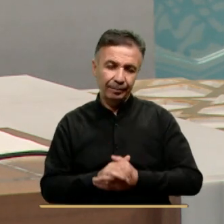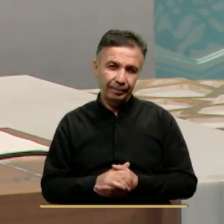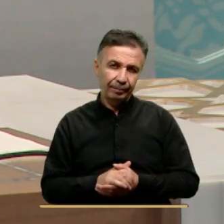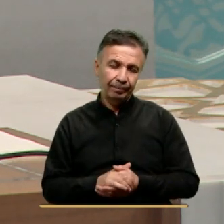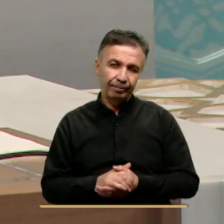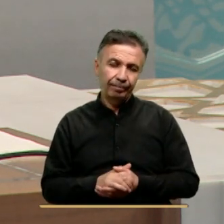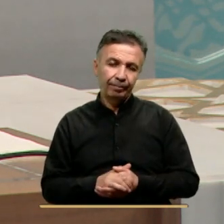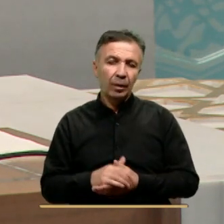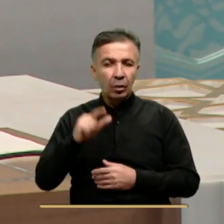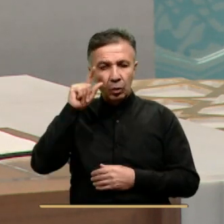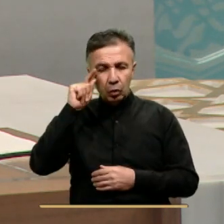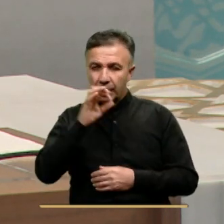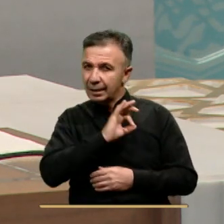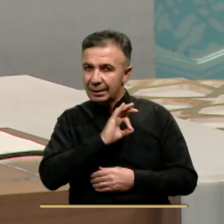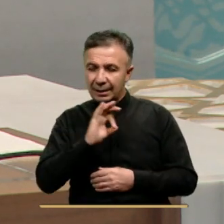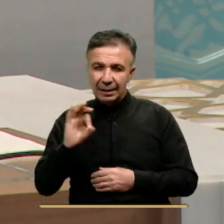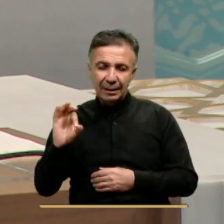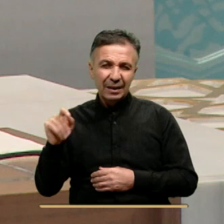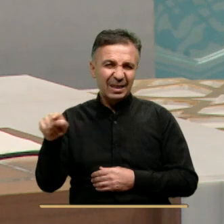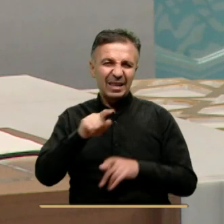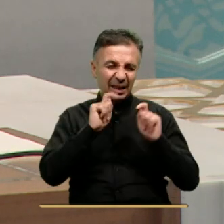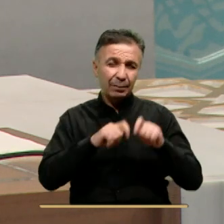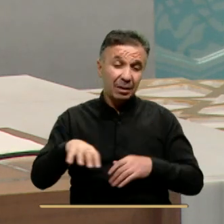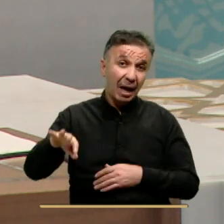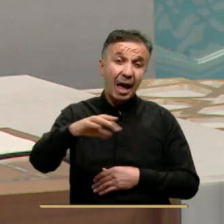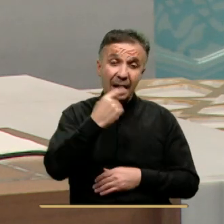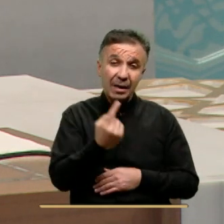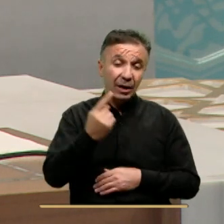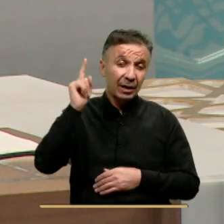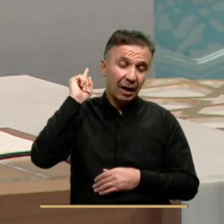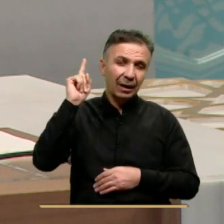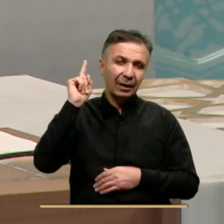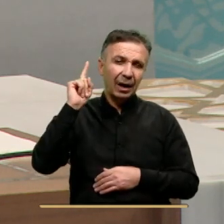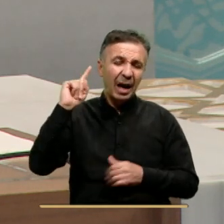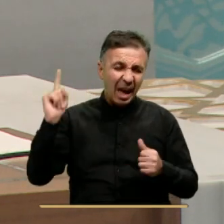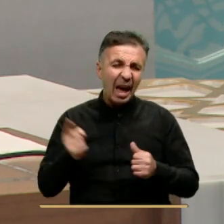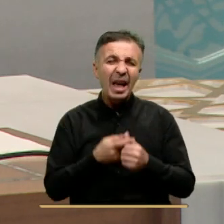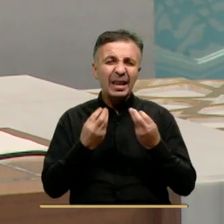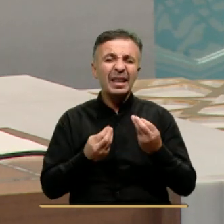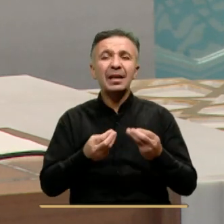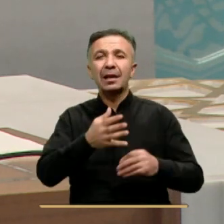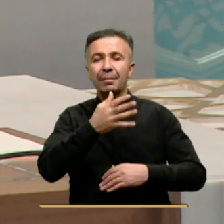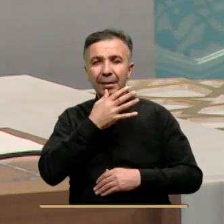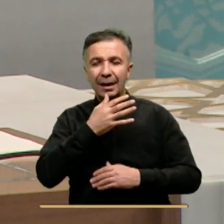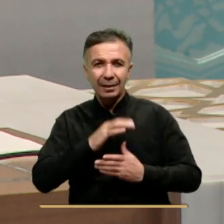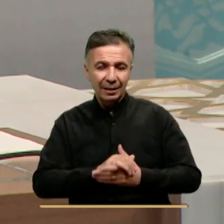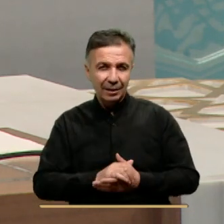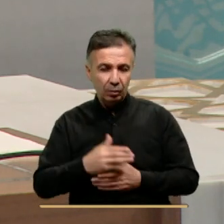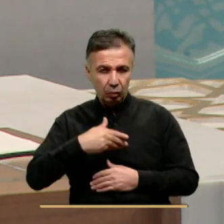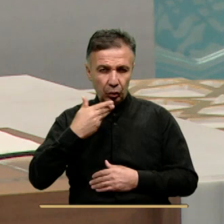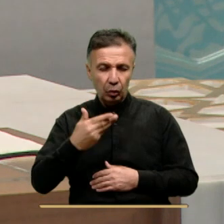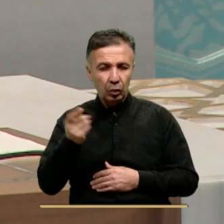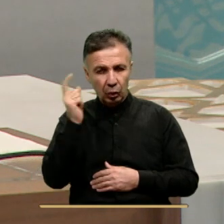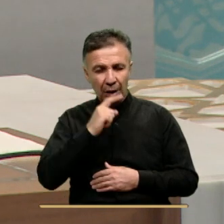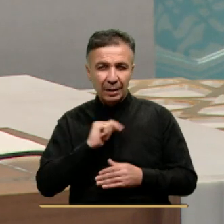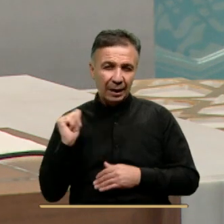işleyin Şüphesiz ki siz yaptığınız her şeyi Rabbim en iyi bilendir buyurmaktadır Dolayısıyla